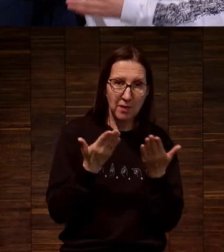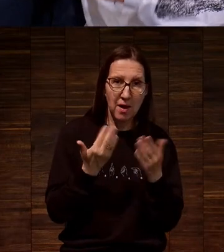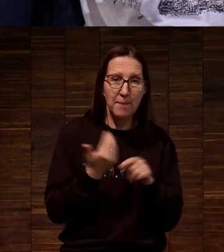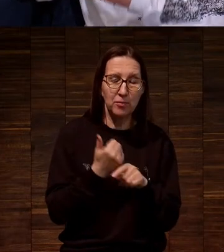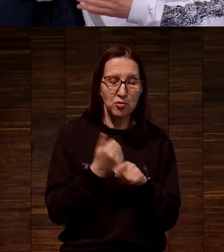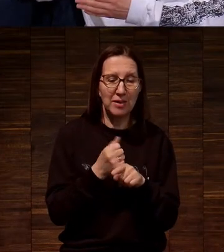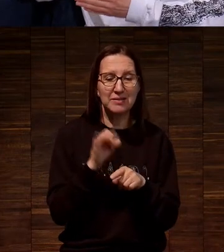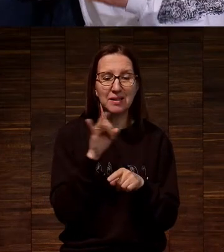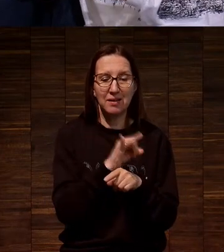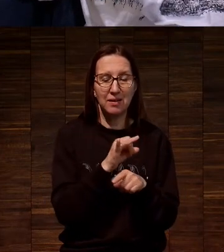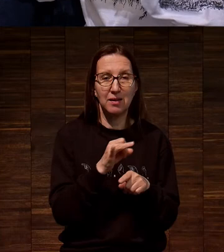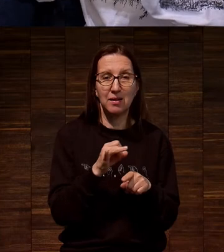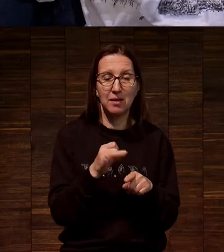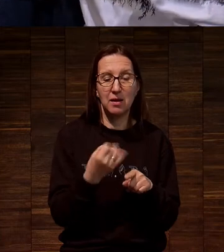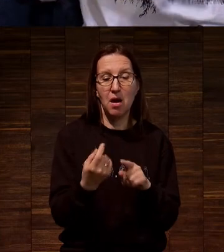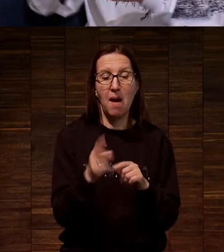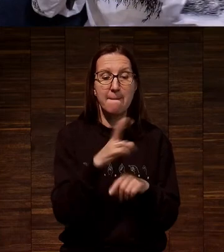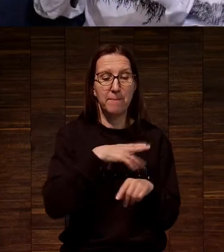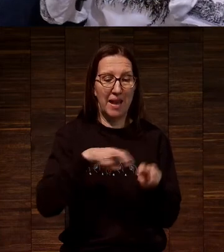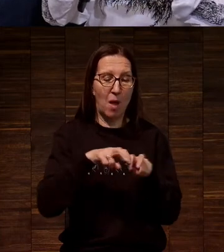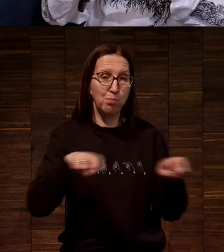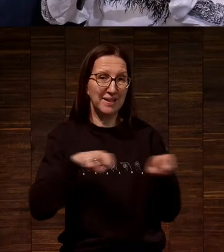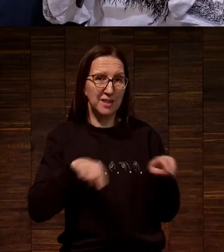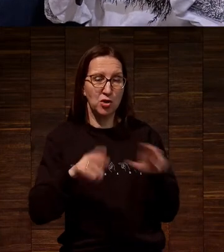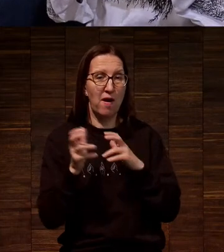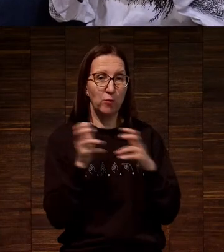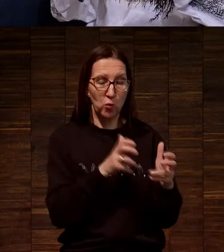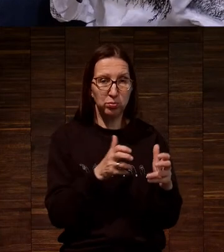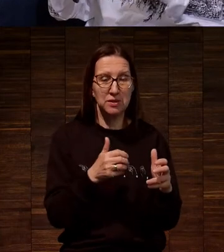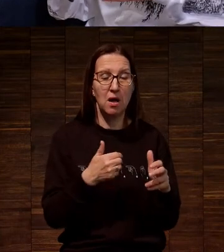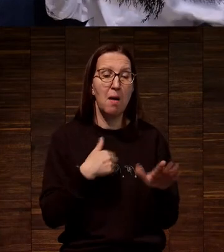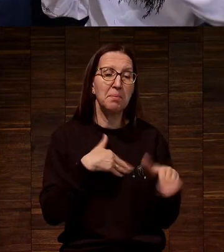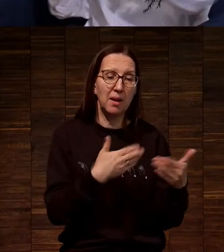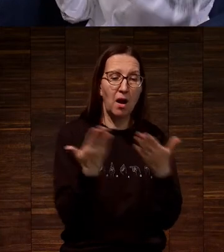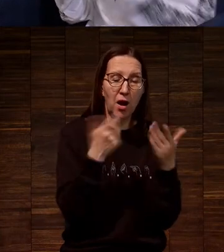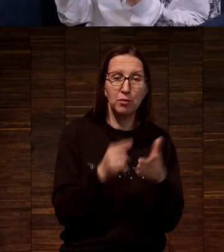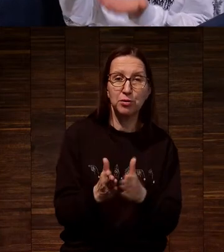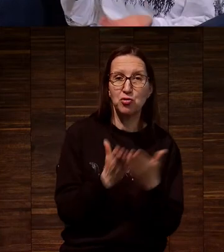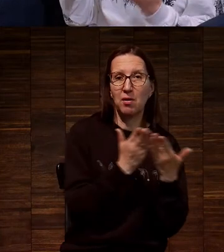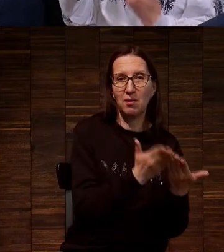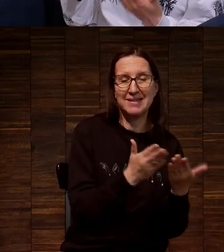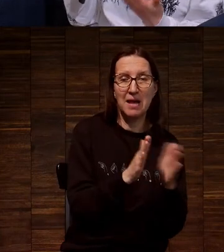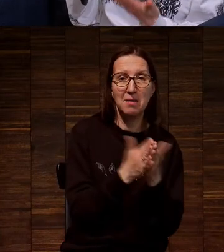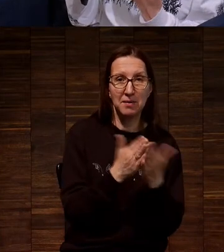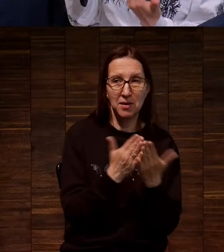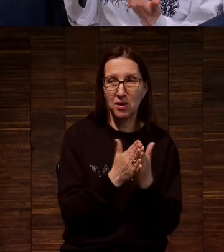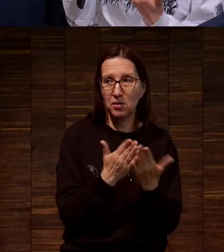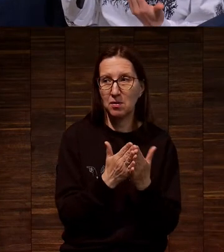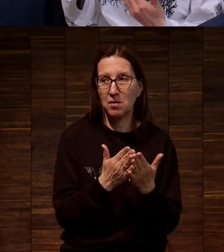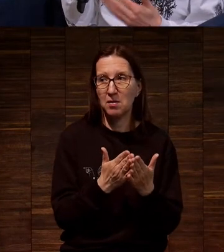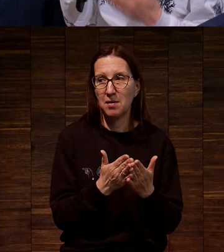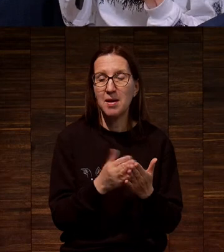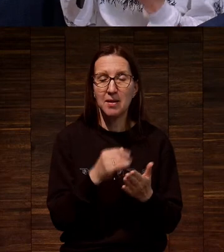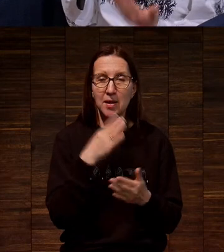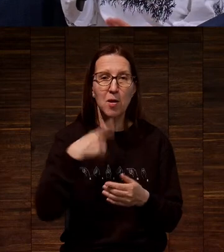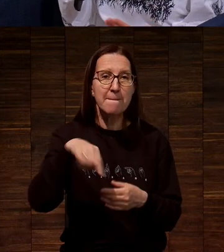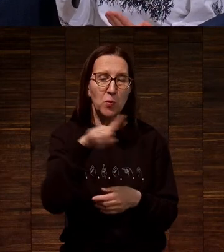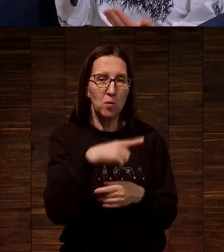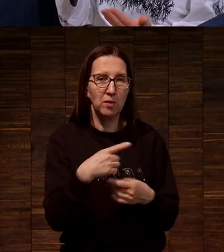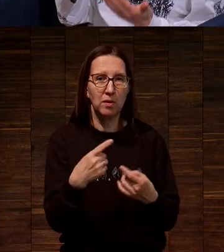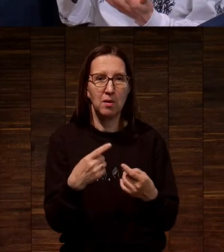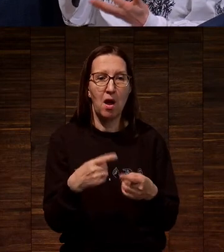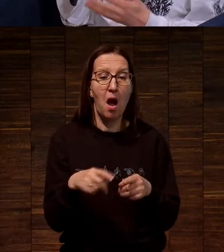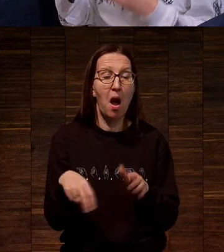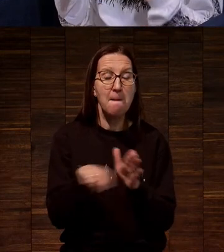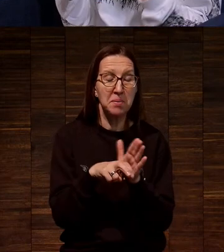пассажирам и предлагали им почитать книгу, с которой они пришли. Вот это многие, как мне они рассказали, пассажиры